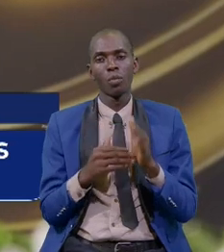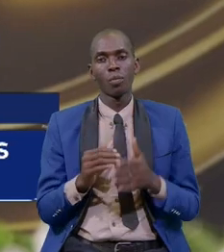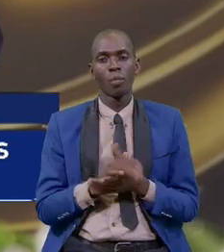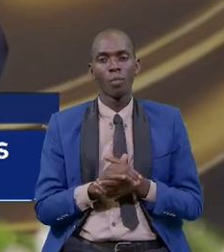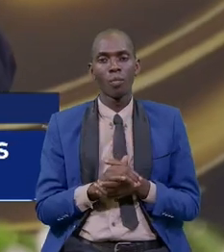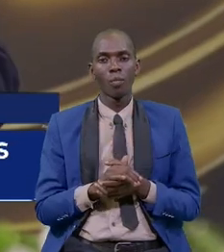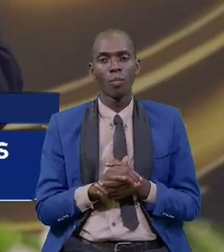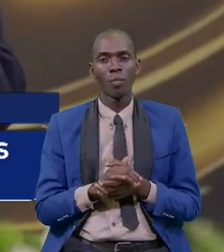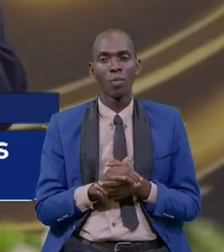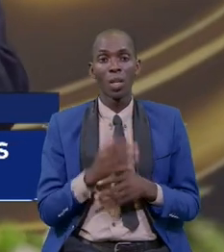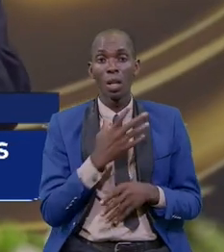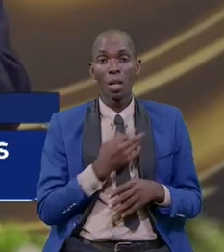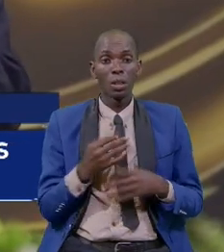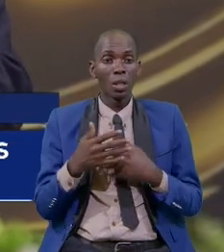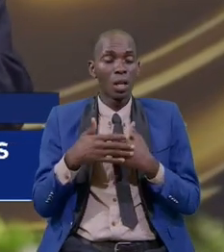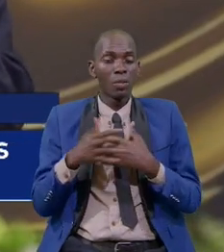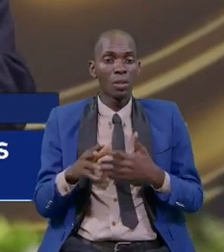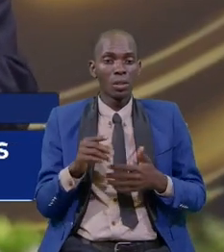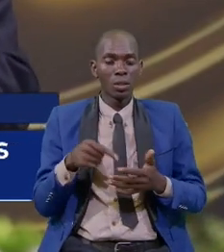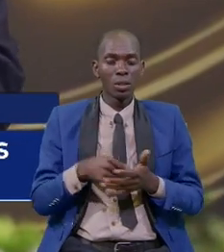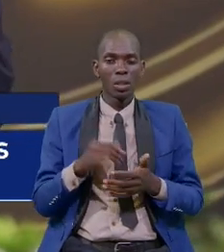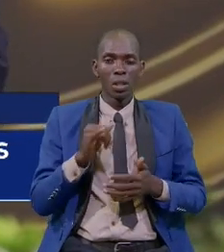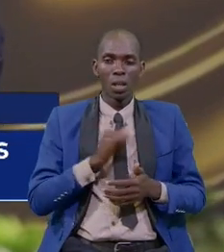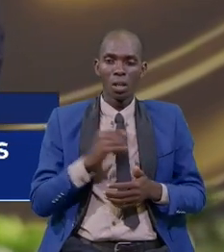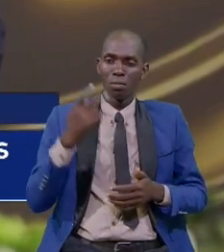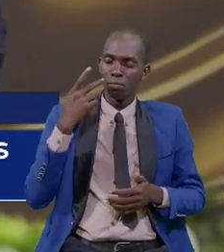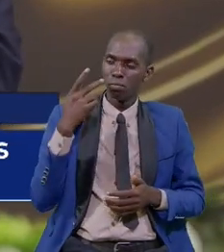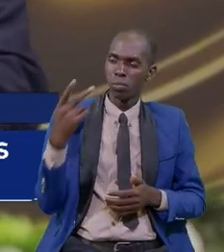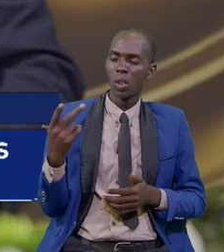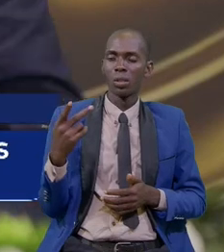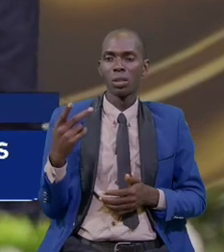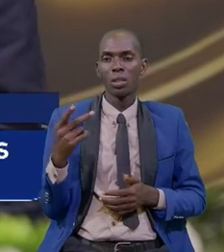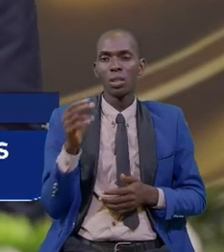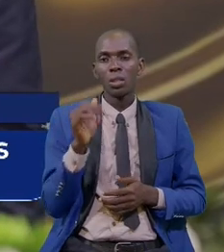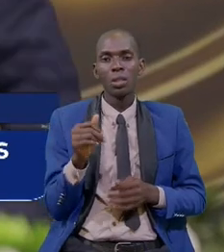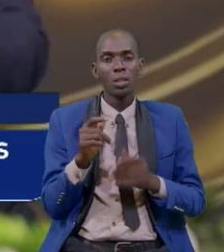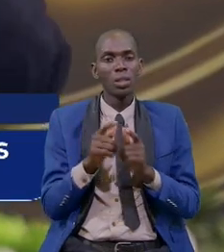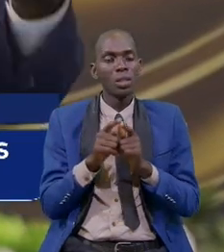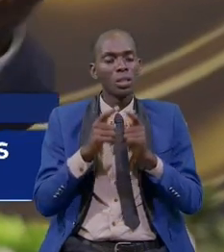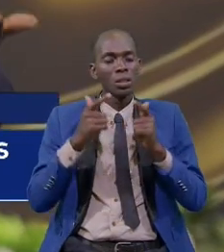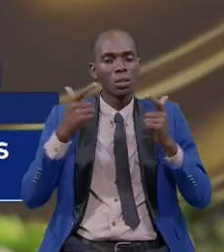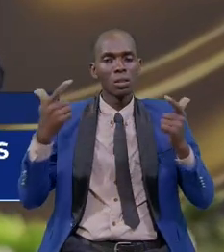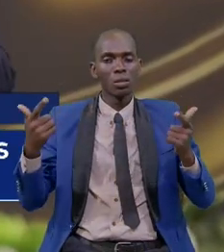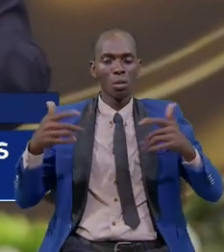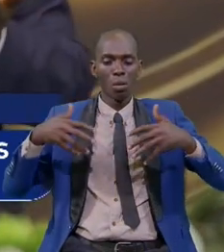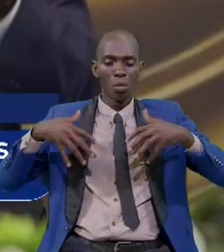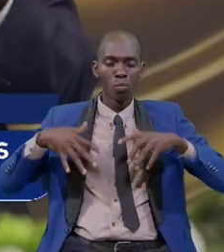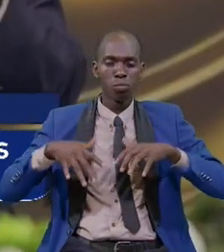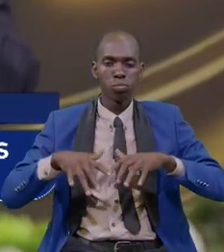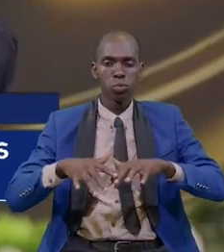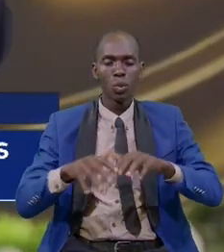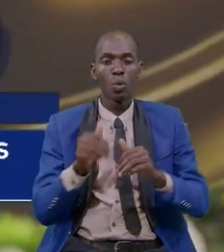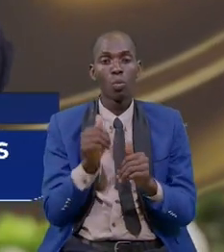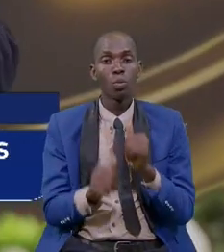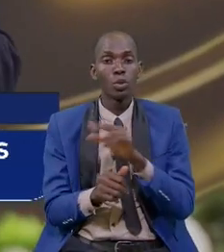fera à partir du registre de Dieu. Apocalypse 7, verset 9. 7, verset 9. Après cela,